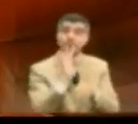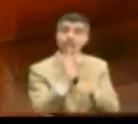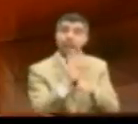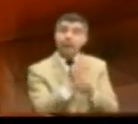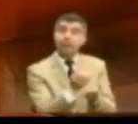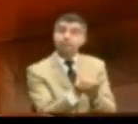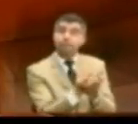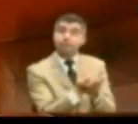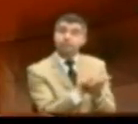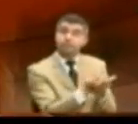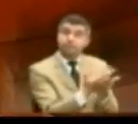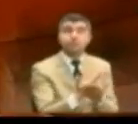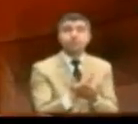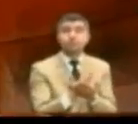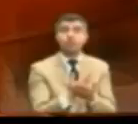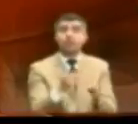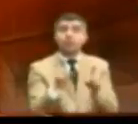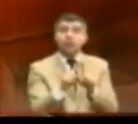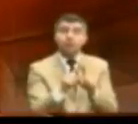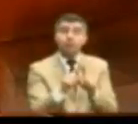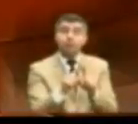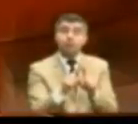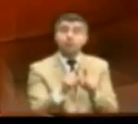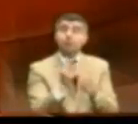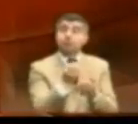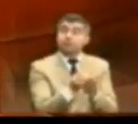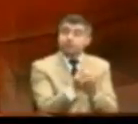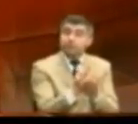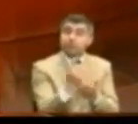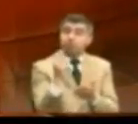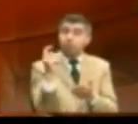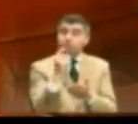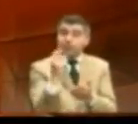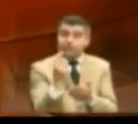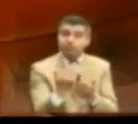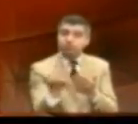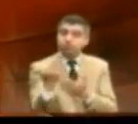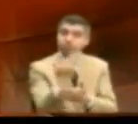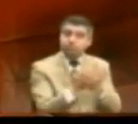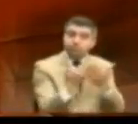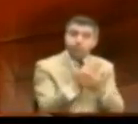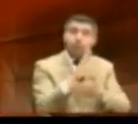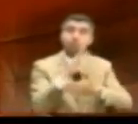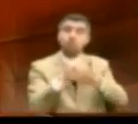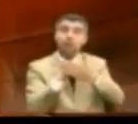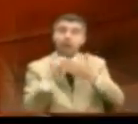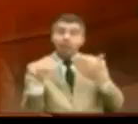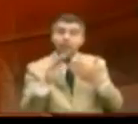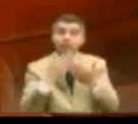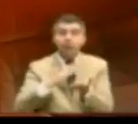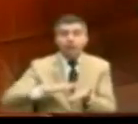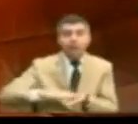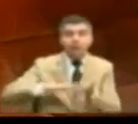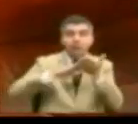عن وقفات القيمين الدينيين والعناية بهم، واستفادة جميع الأئمة من لقاءات وبرنامج التأهيل في إطار خطة ميثاق